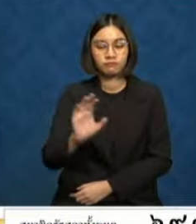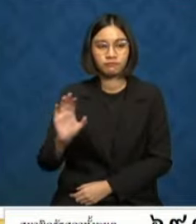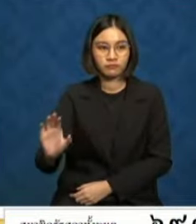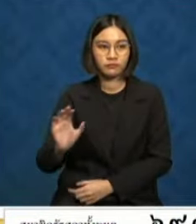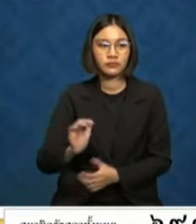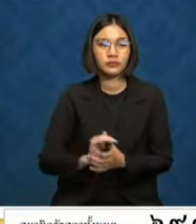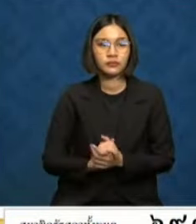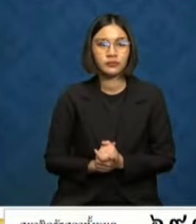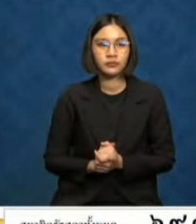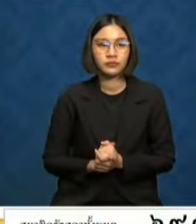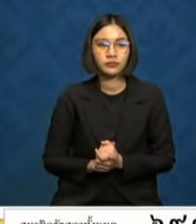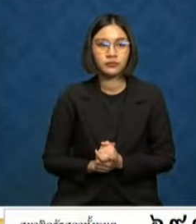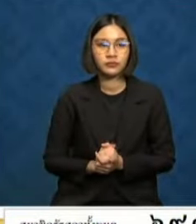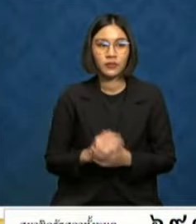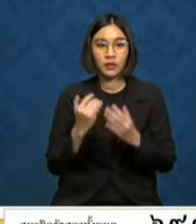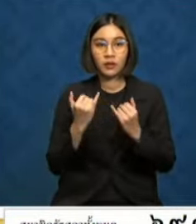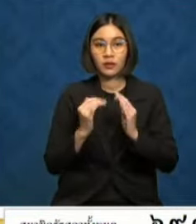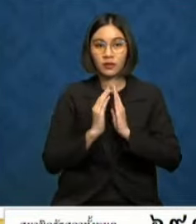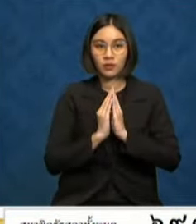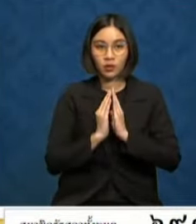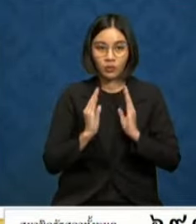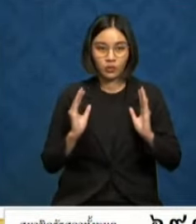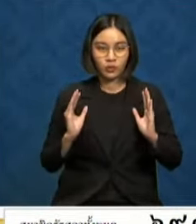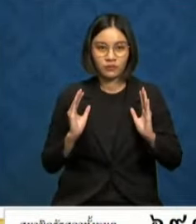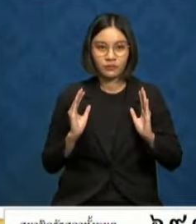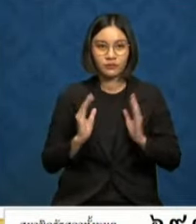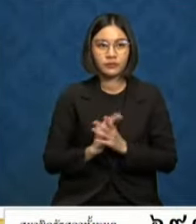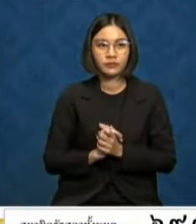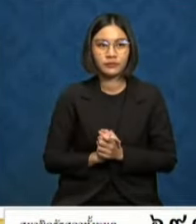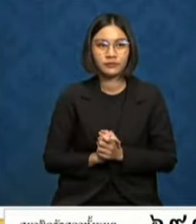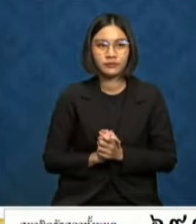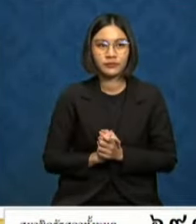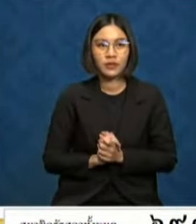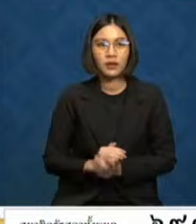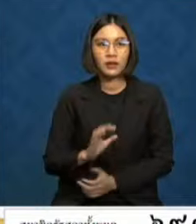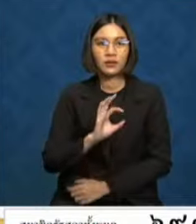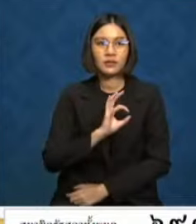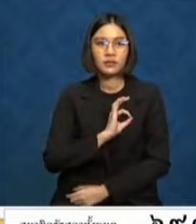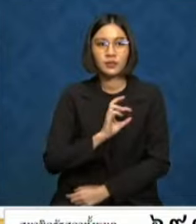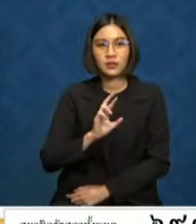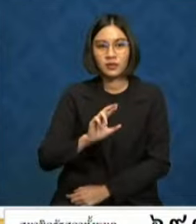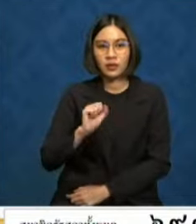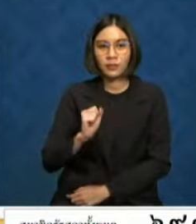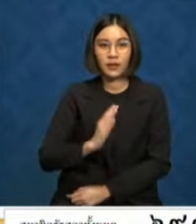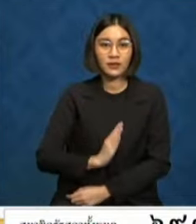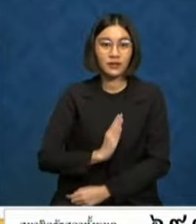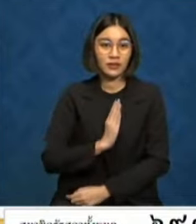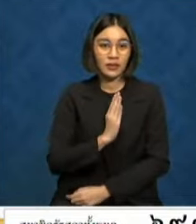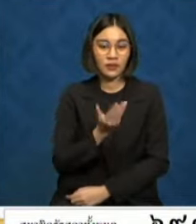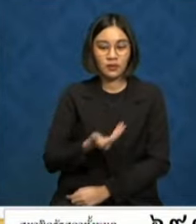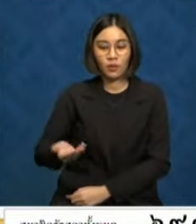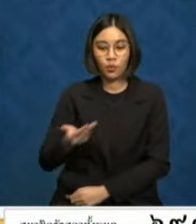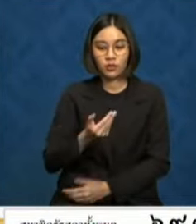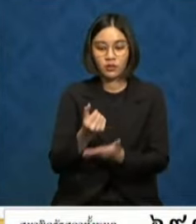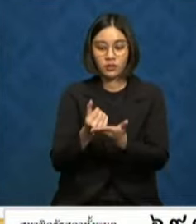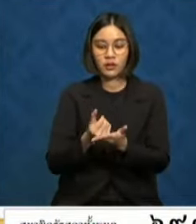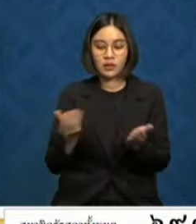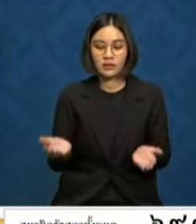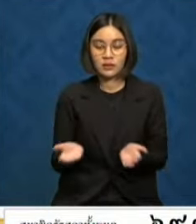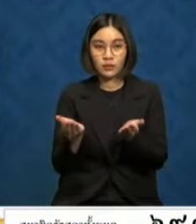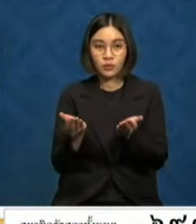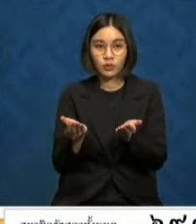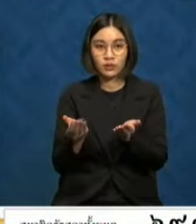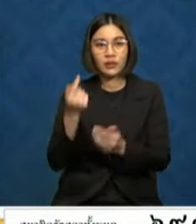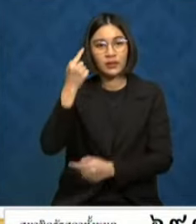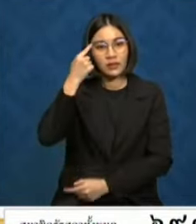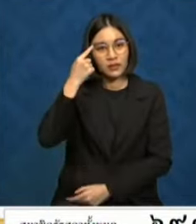ะครับแล้วก็ต้องขอกราบขอบพระคุณสมาชิกรัฐสภาผู้ทรงเกียรติที่ให้การสนับสนุนและ